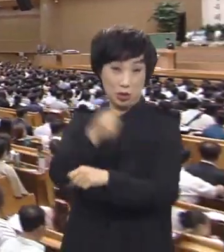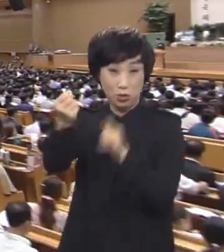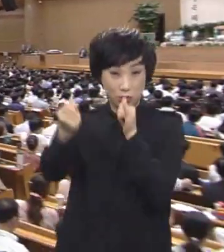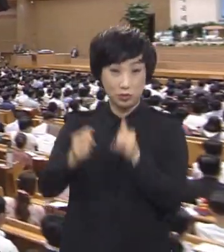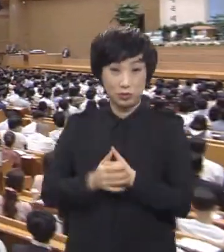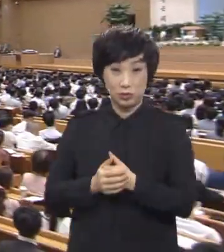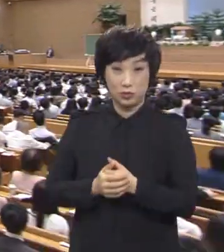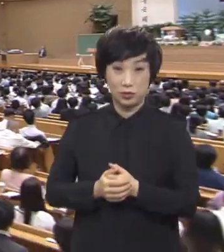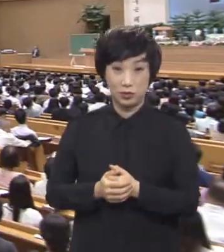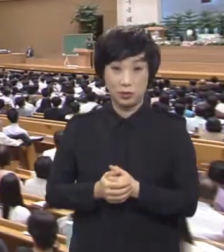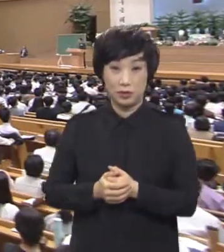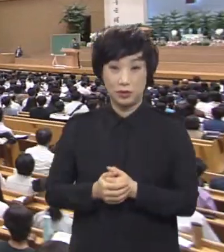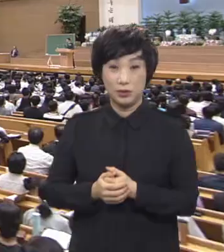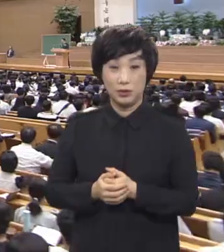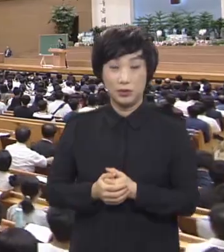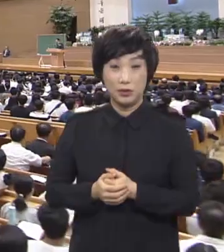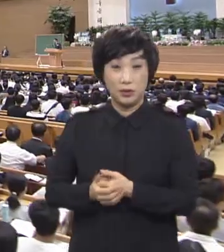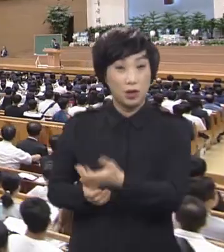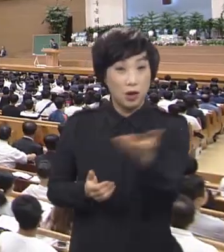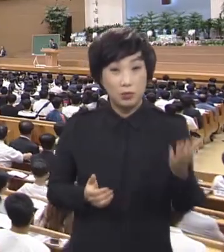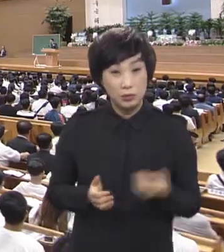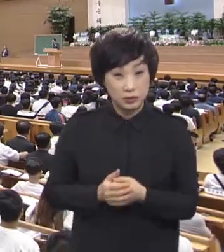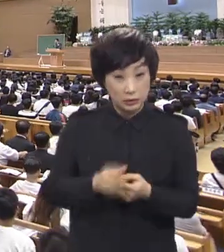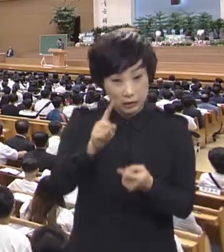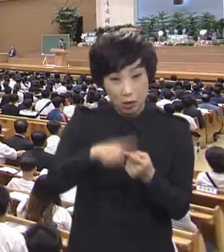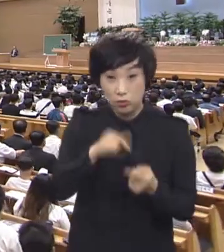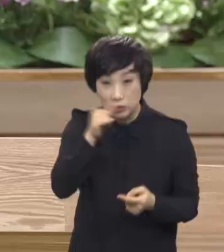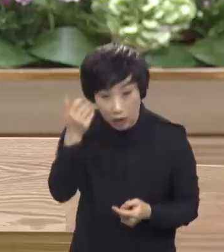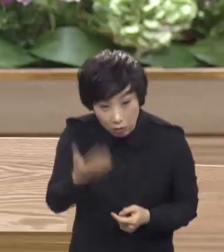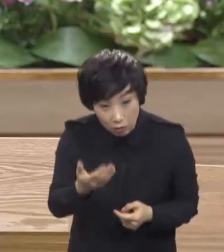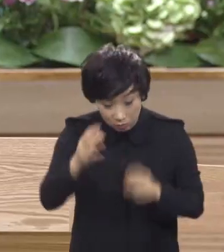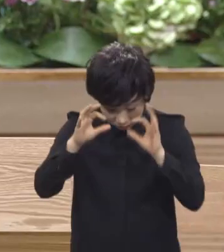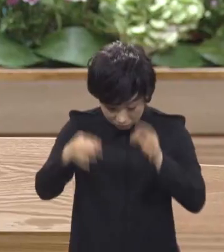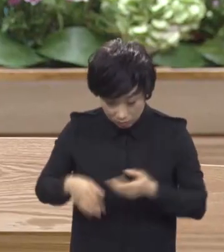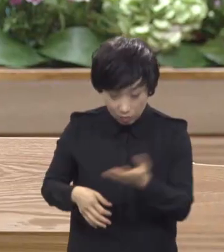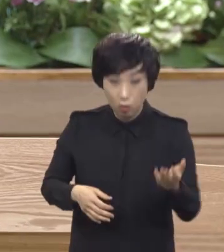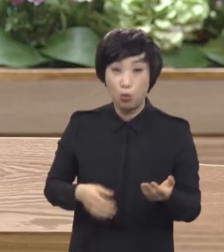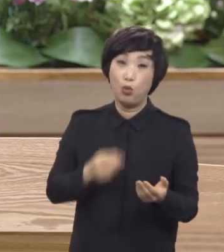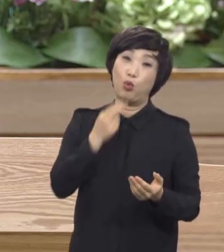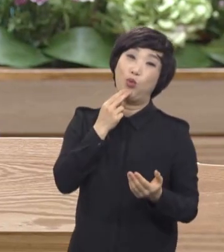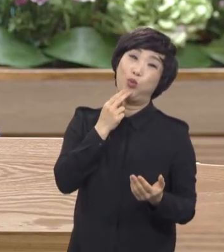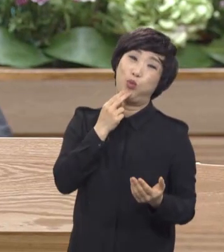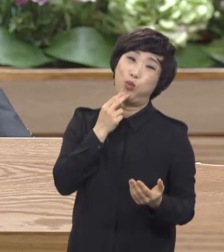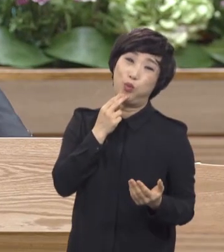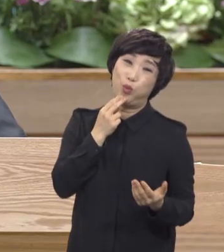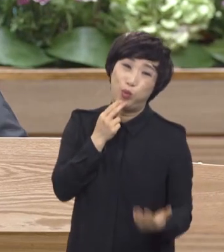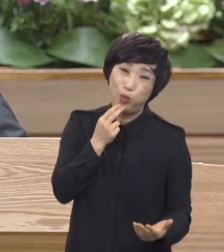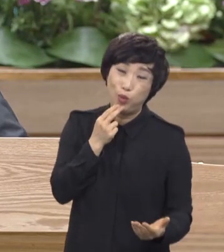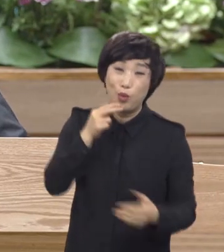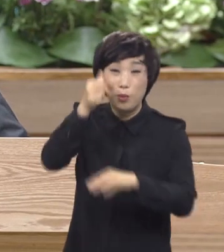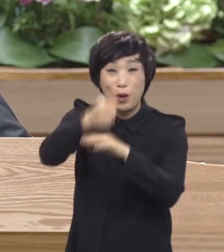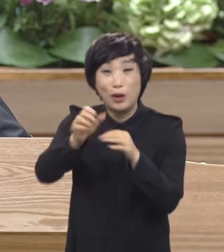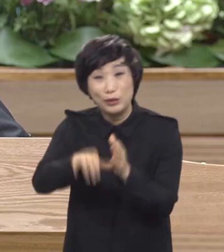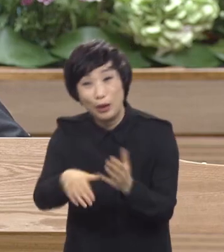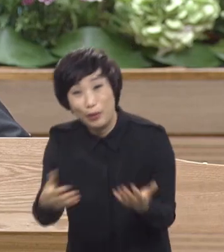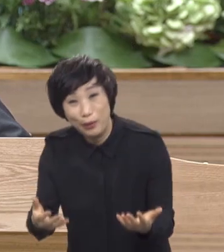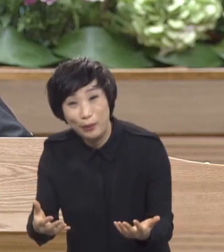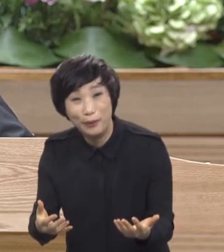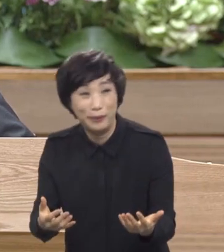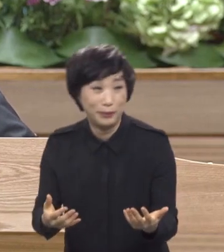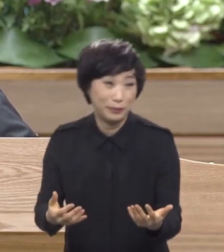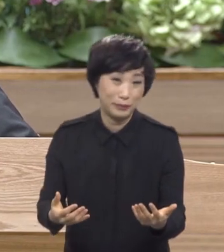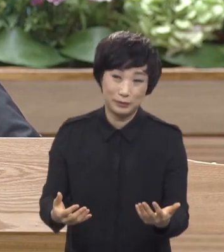자 네가 그렇게 하느냐 안 하거든요 그럼 마지막 때 어떻게 해야 돼